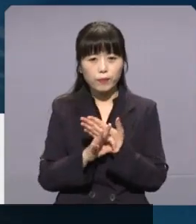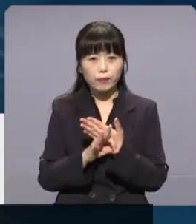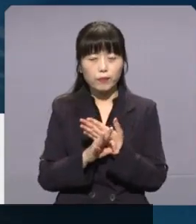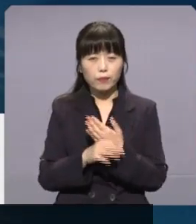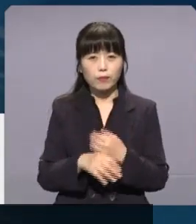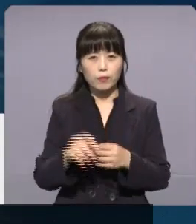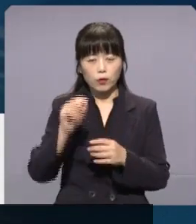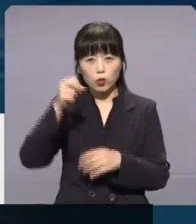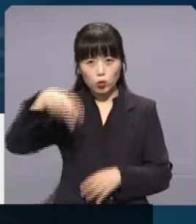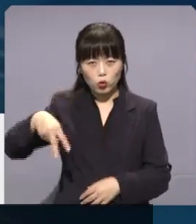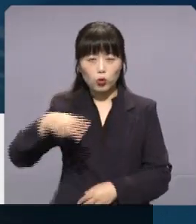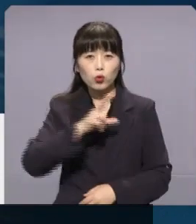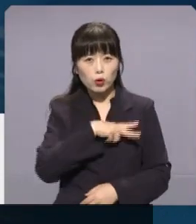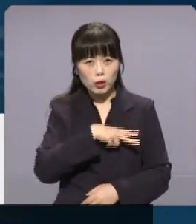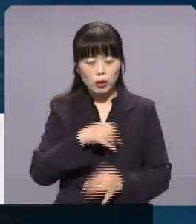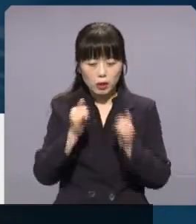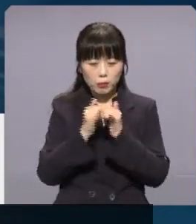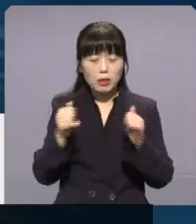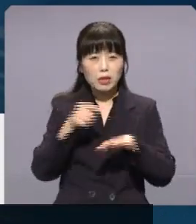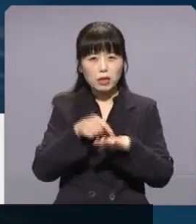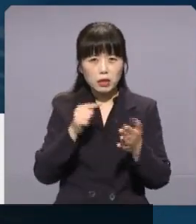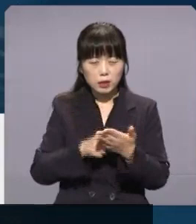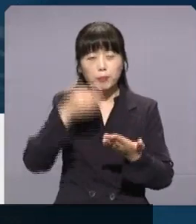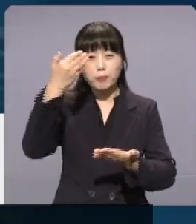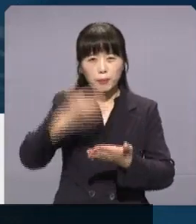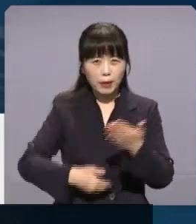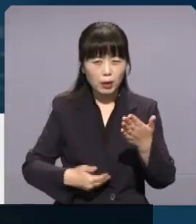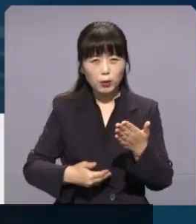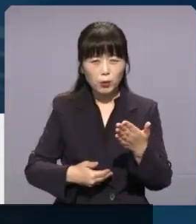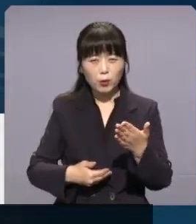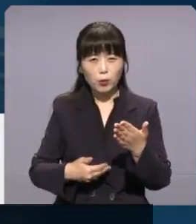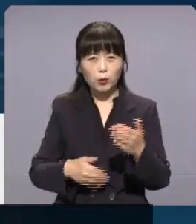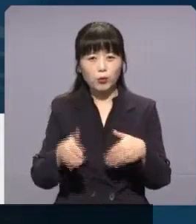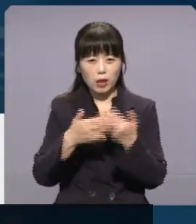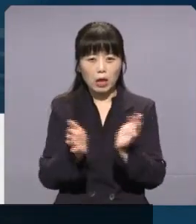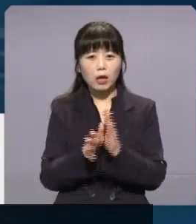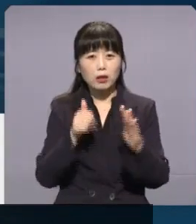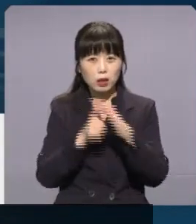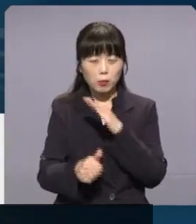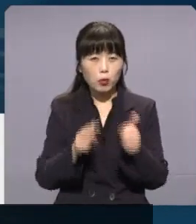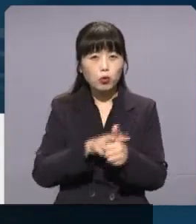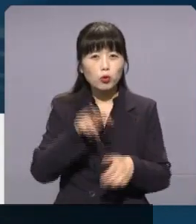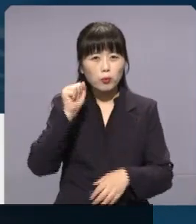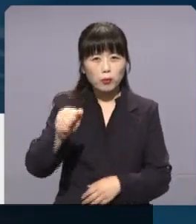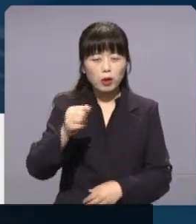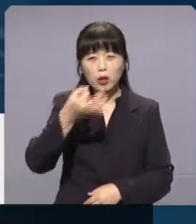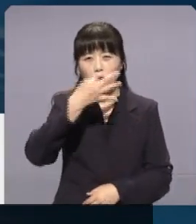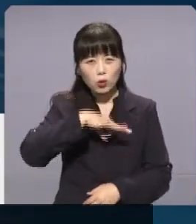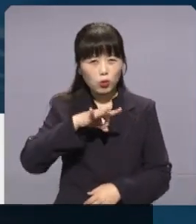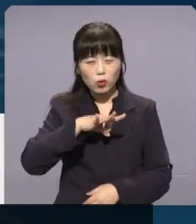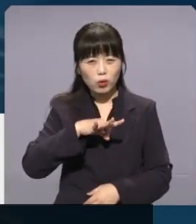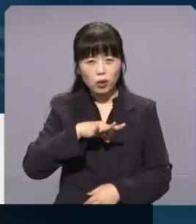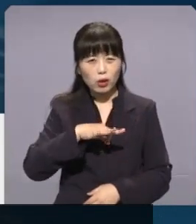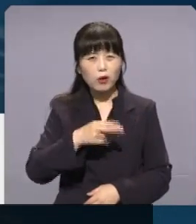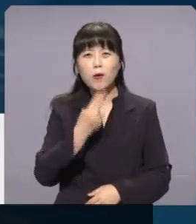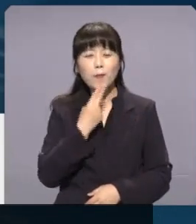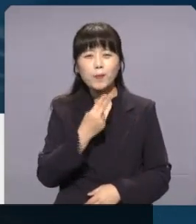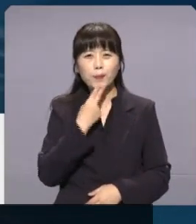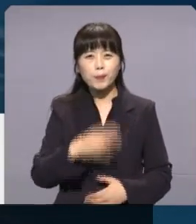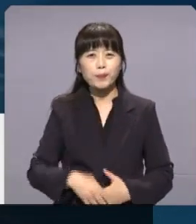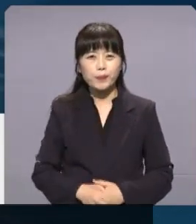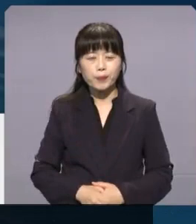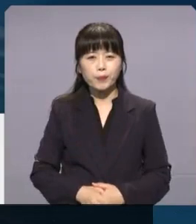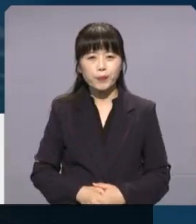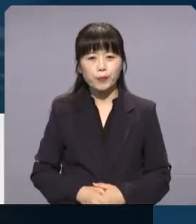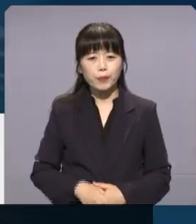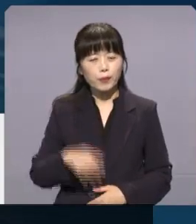유승민 대표로서는 민심을 제외하고는 네, 네. 당대표를 나가는 데 있어서 유리한 고지가 없다라는 예.